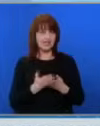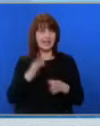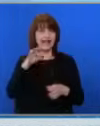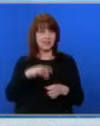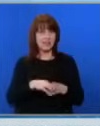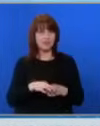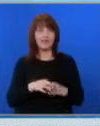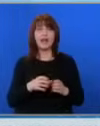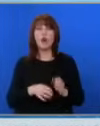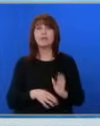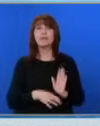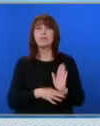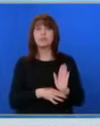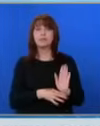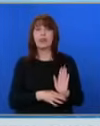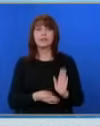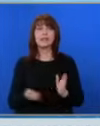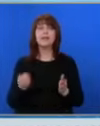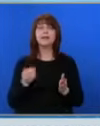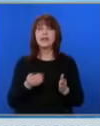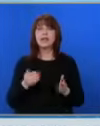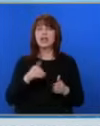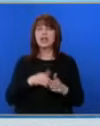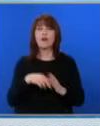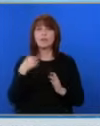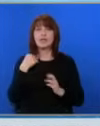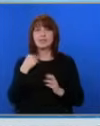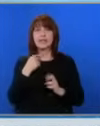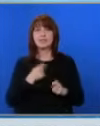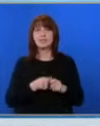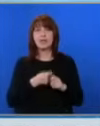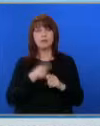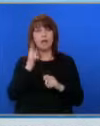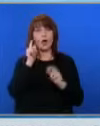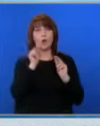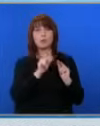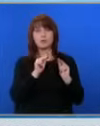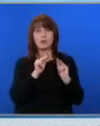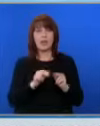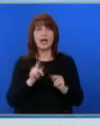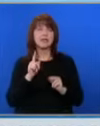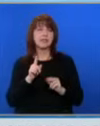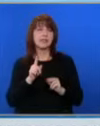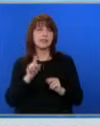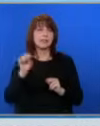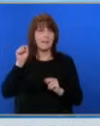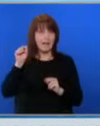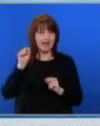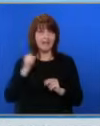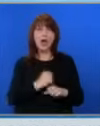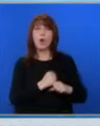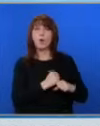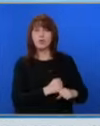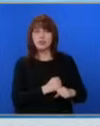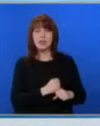от депутатите, на ход вече идва президентът, който трябва да проведе консултации с парламентарно представените политически сили.